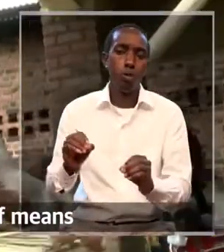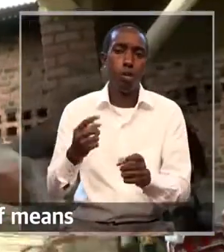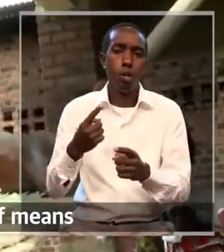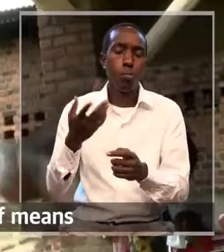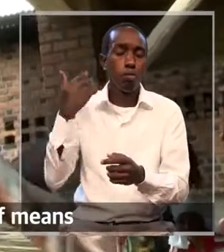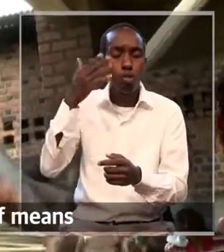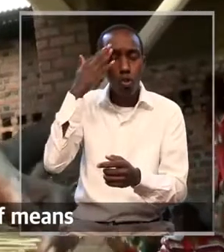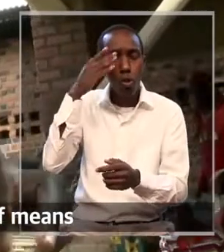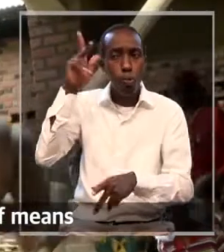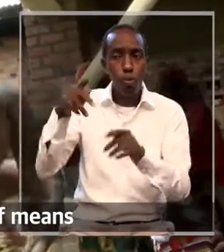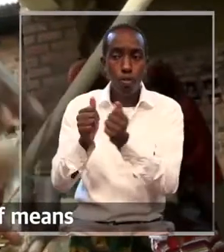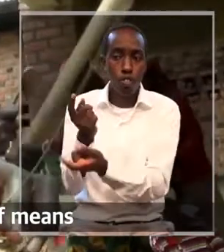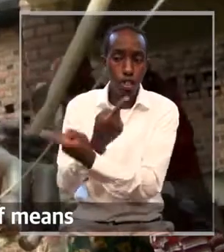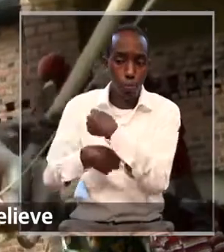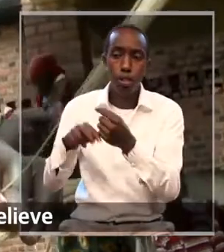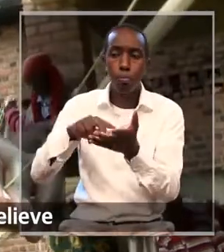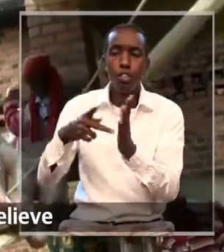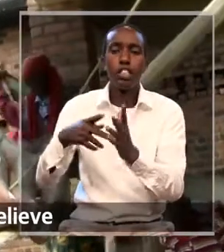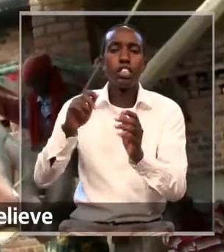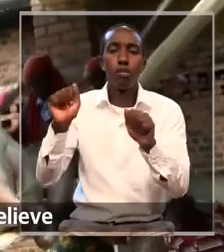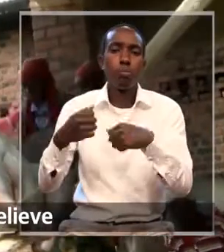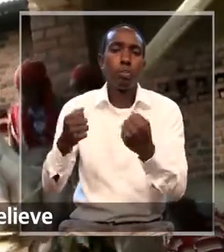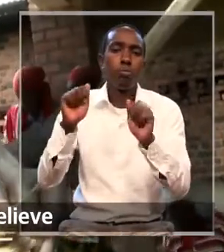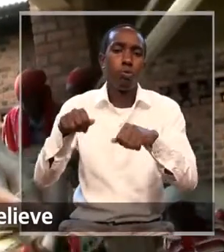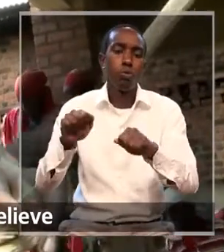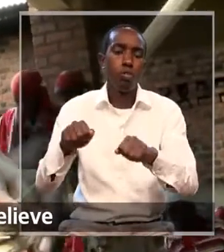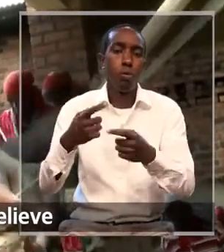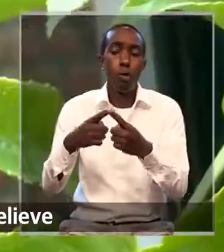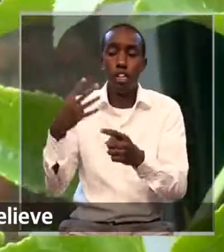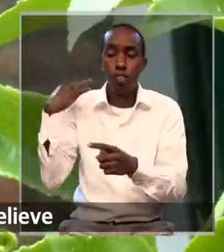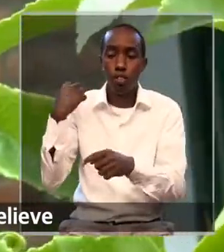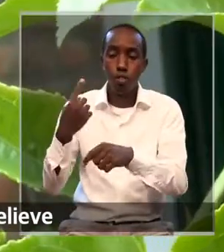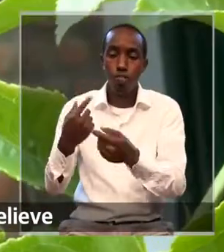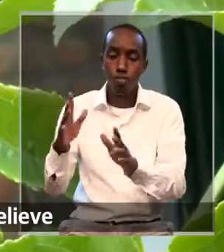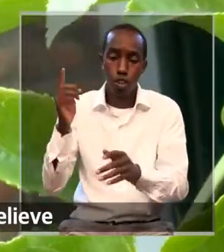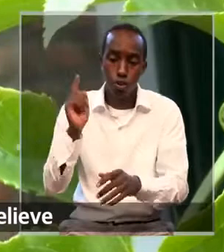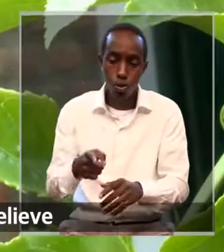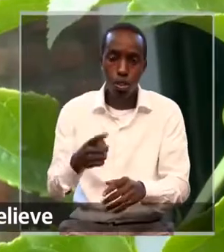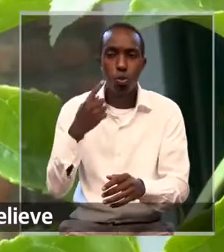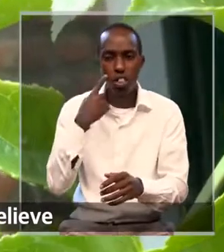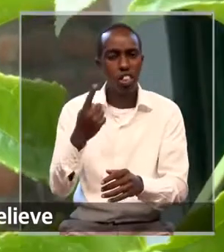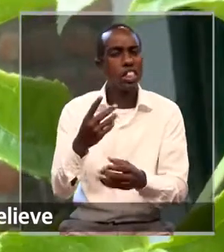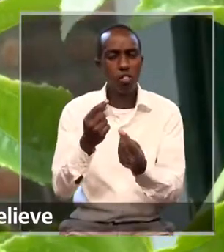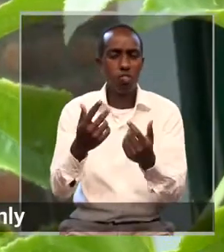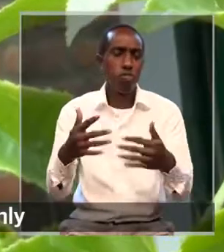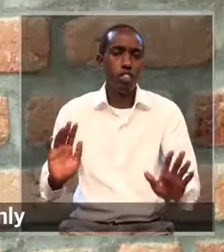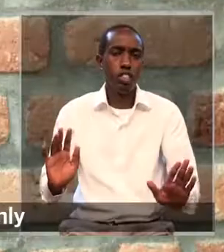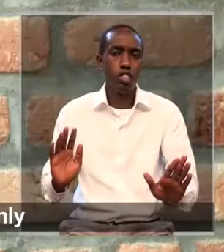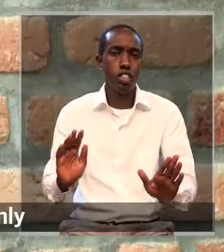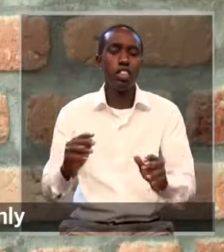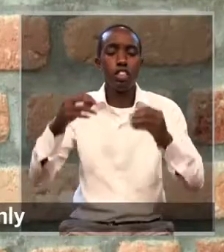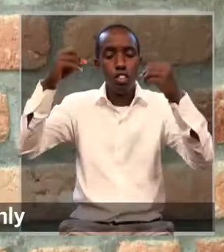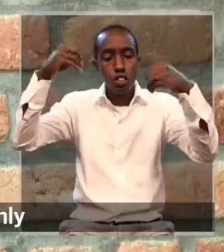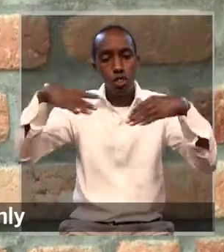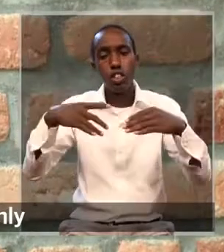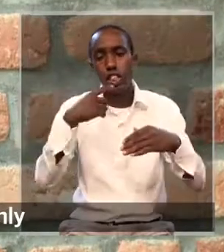Twari tuzi ko umuntu wese ufite ubumuga ari umuntu udashoboye. Ariko VSO imaze kuhagera twabonye ko icyo gikemutse.